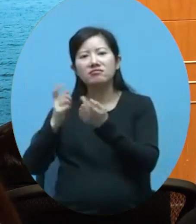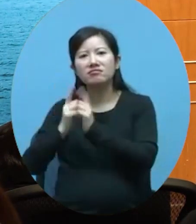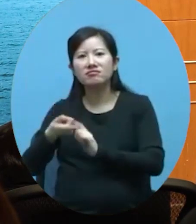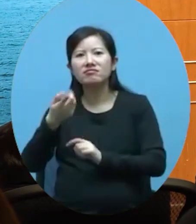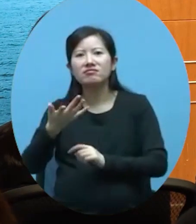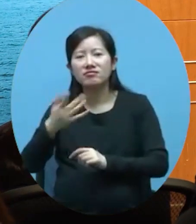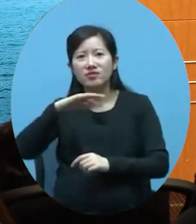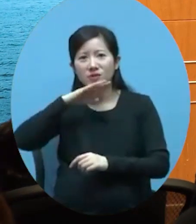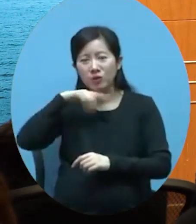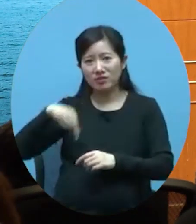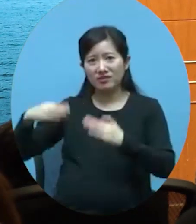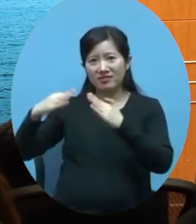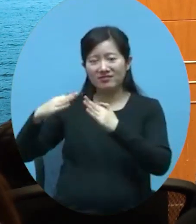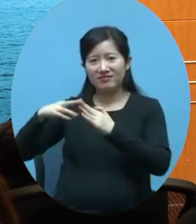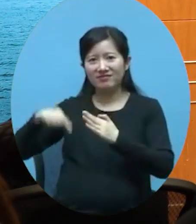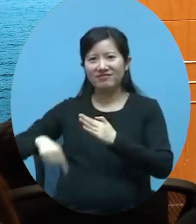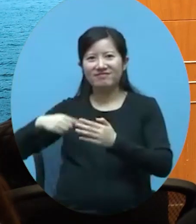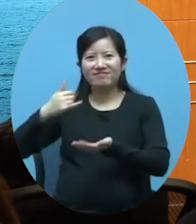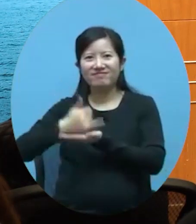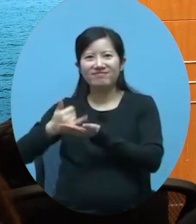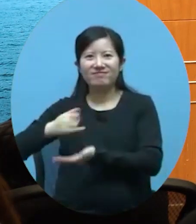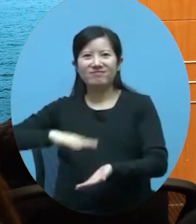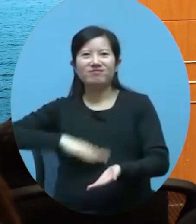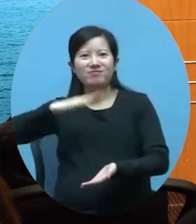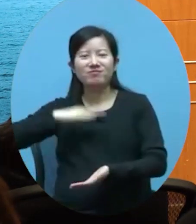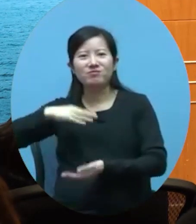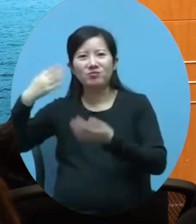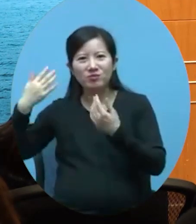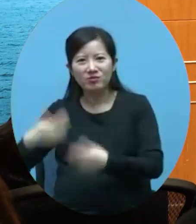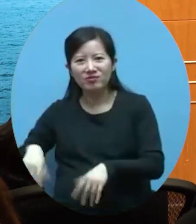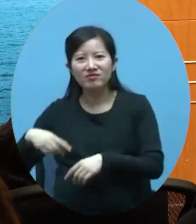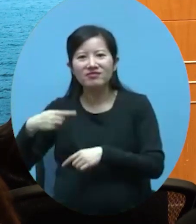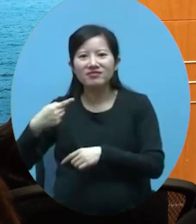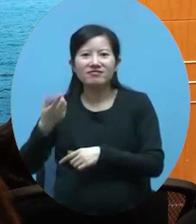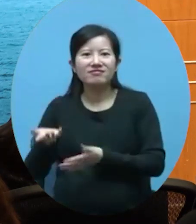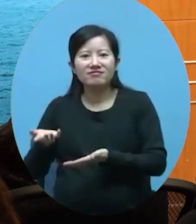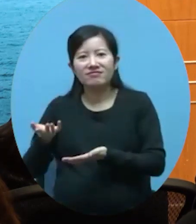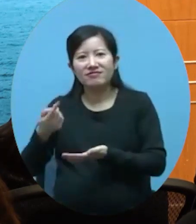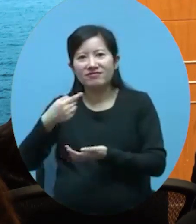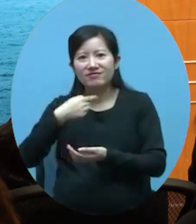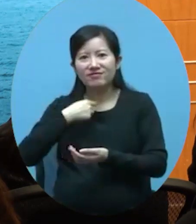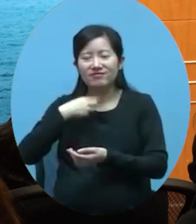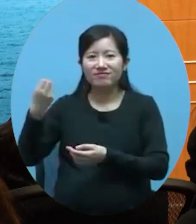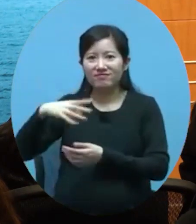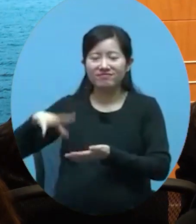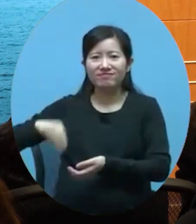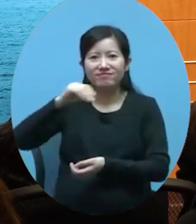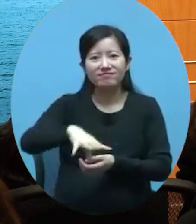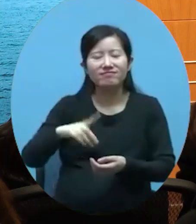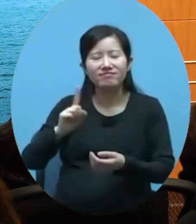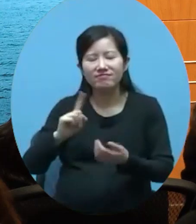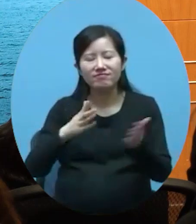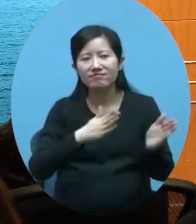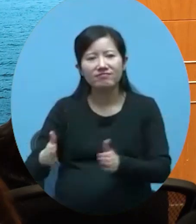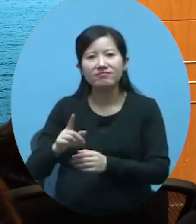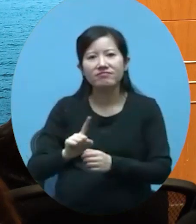再推出措施是令到一些需要在檢疫中心的人是可以離開那裏呢謝謝請一下劉醫生